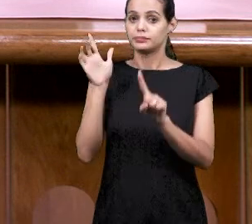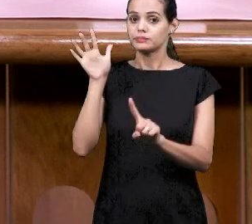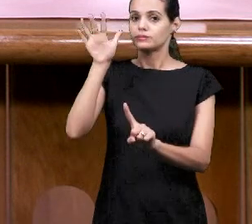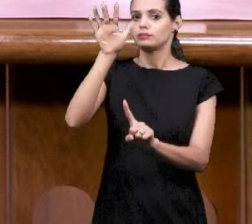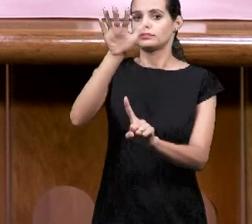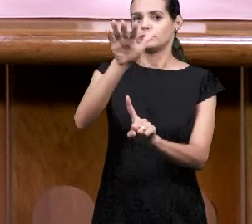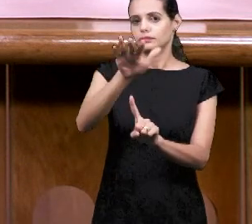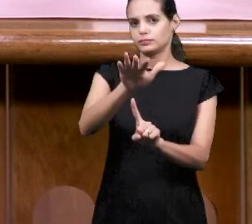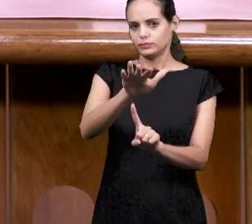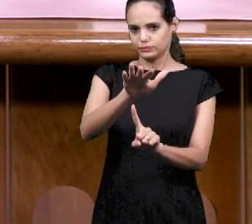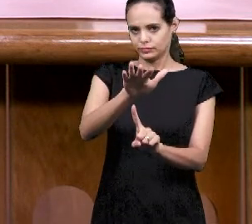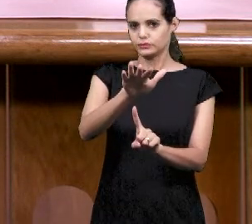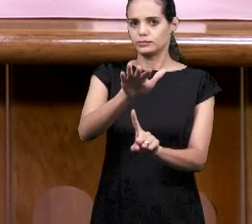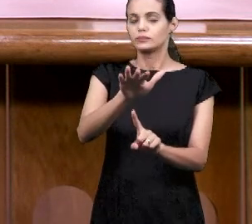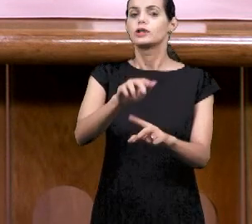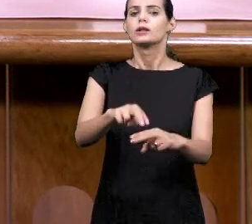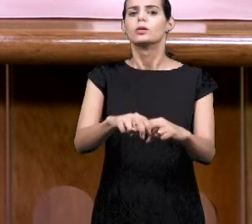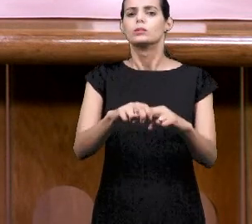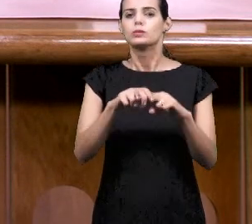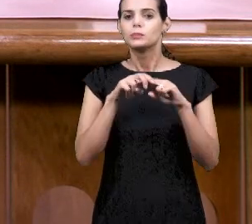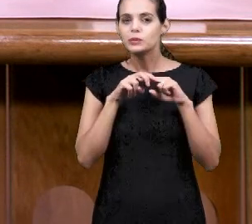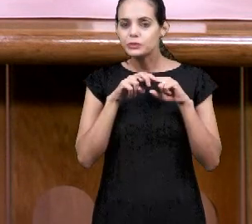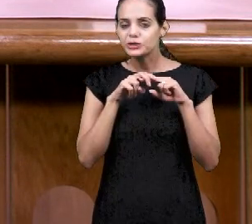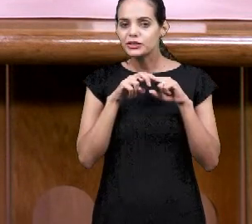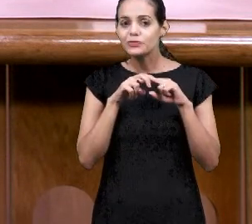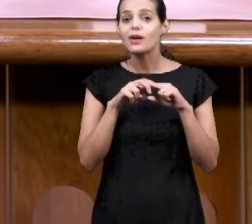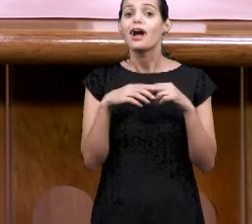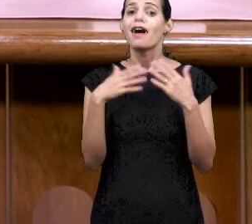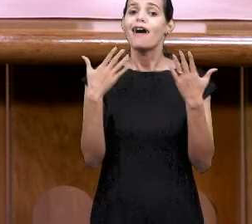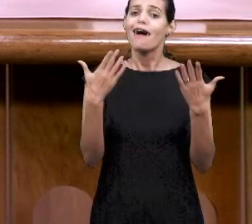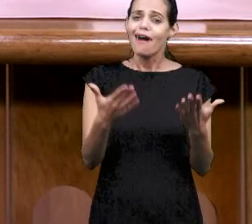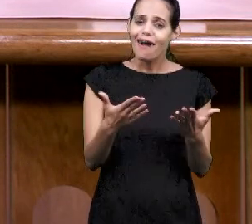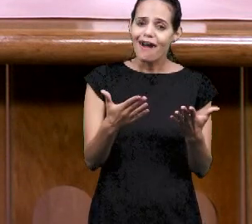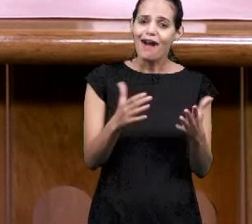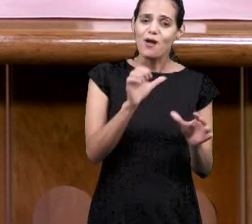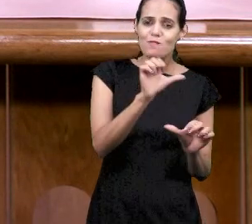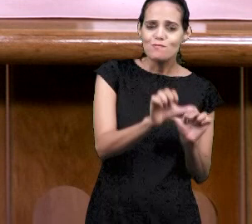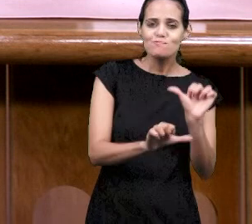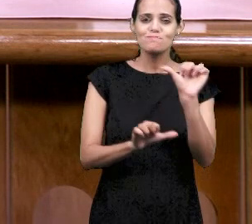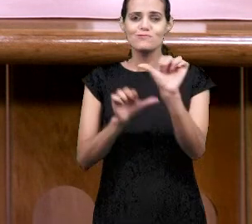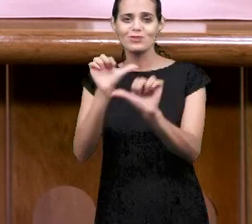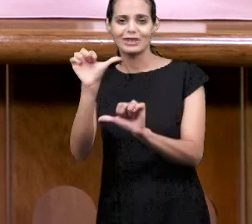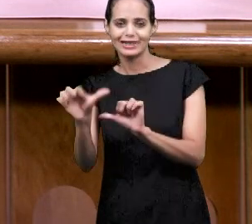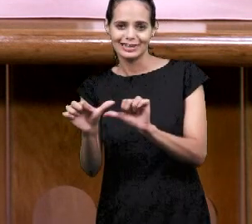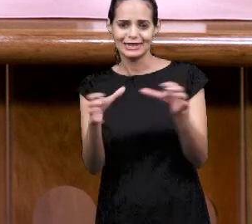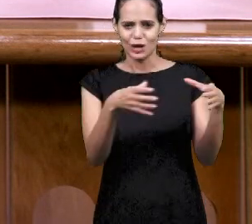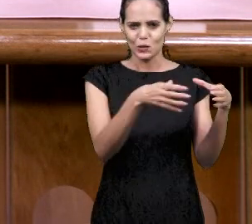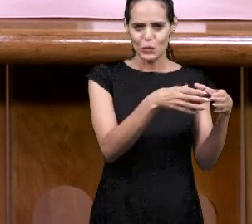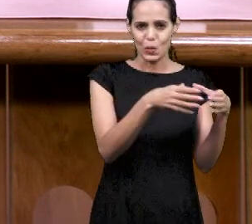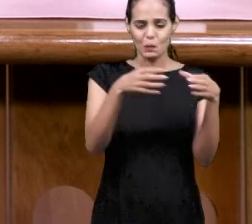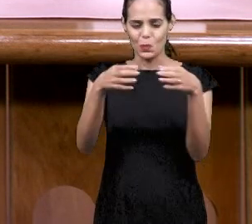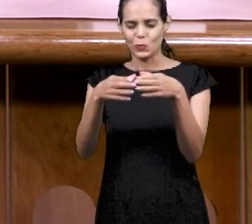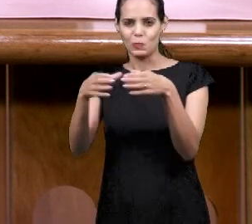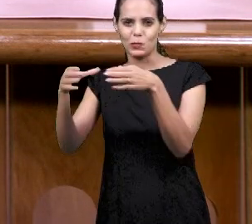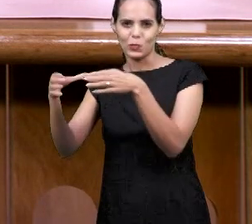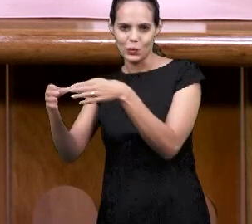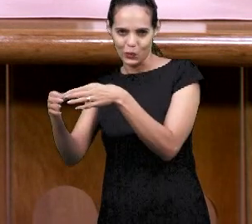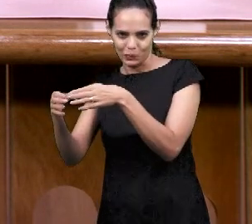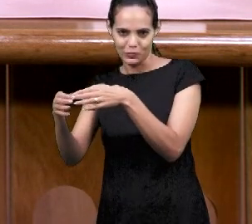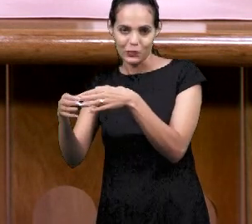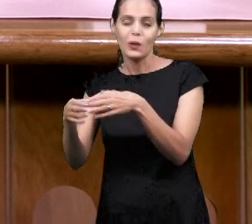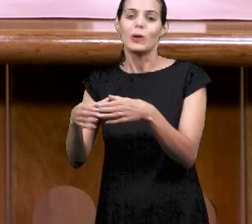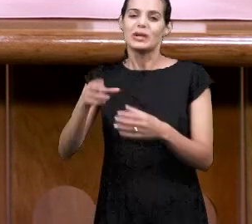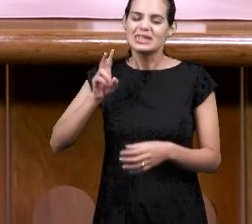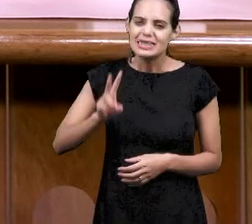On t'embrasse aussi, Nicole. La paix du Seigneur Jésus. Très bien répondu avec ta collaboration. Gloire à Dieu. Mes frères, on termine ici